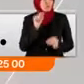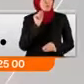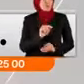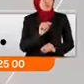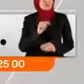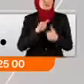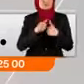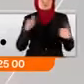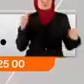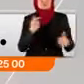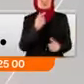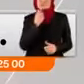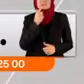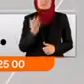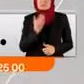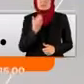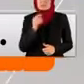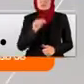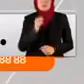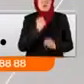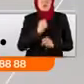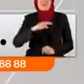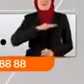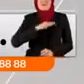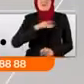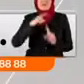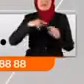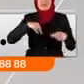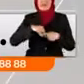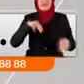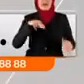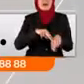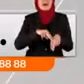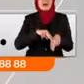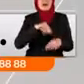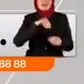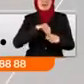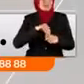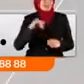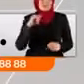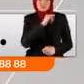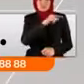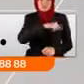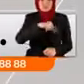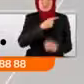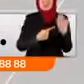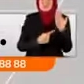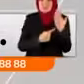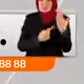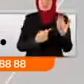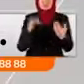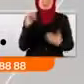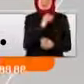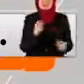yürüten Türk Hava Kurumu'nun filosunu ve teknolojisini yenilememiş olmasıdır